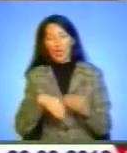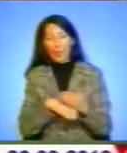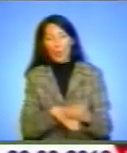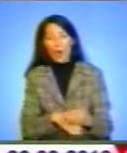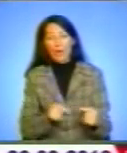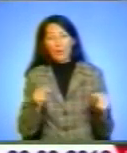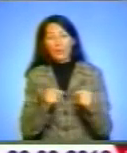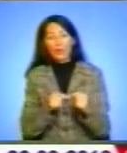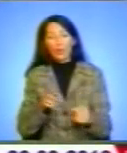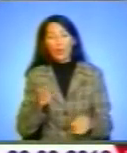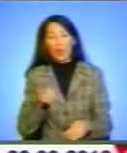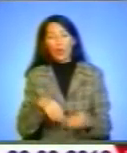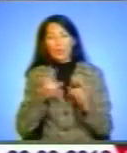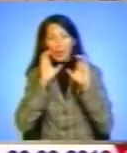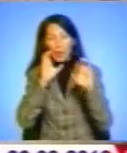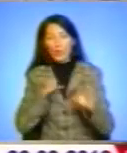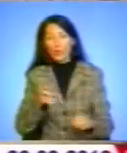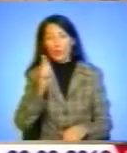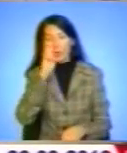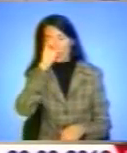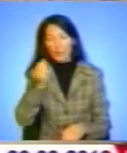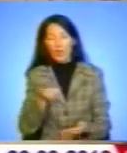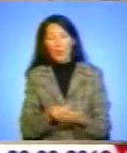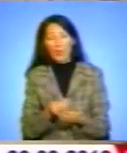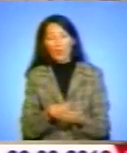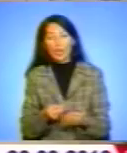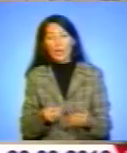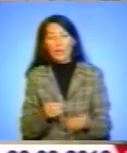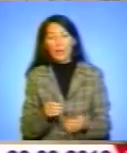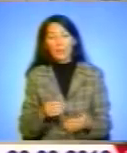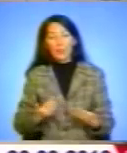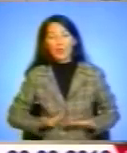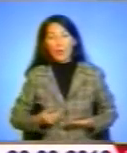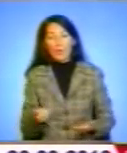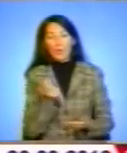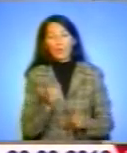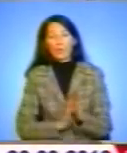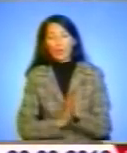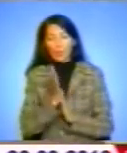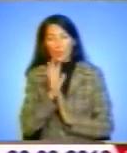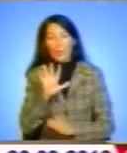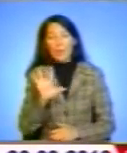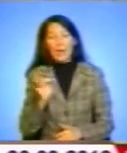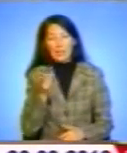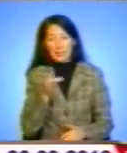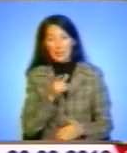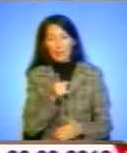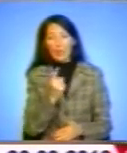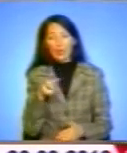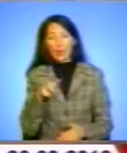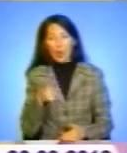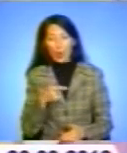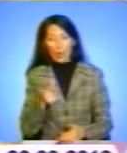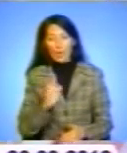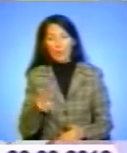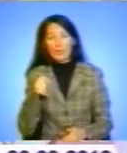закону про державний бюджет, прожитковий мінімум упродовж 2012 року зростає 5 разів. З 1 грудня він буде